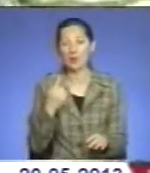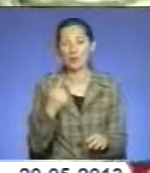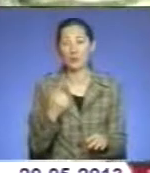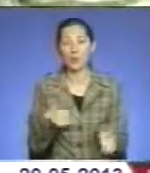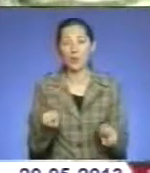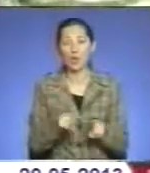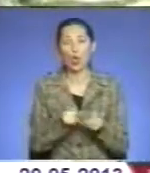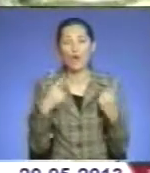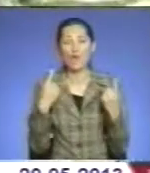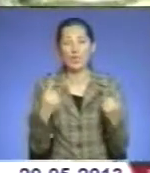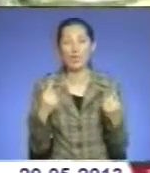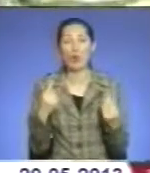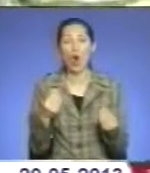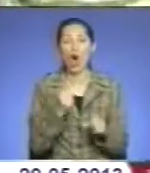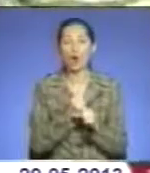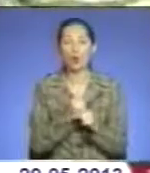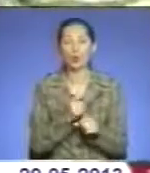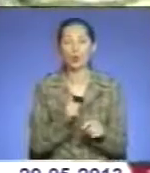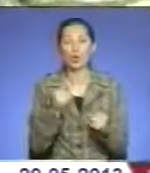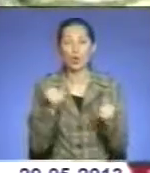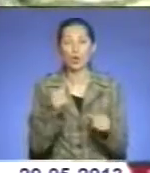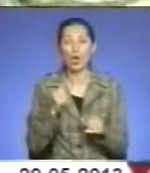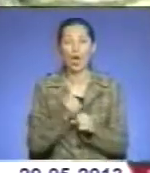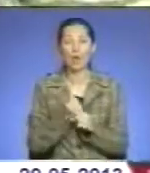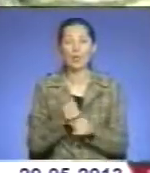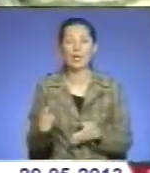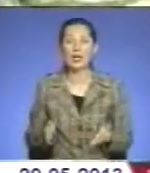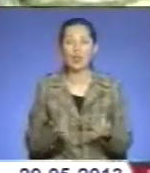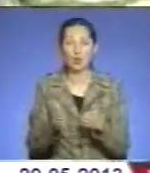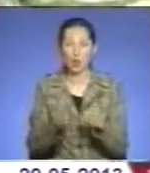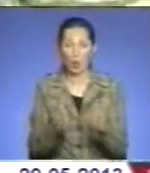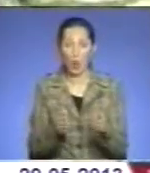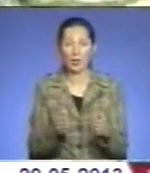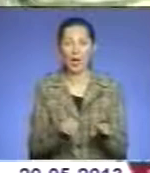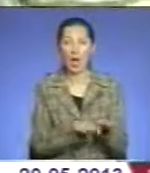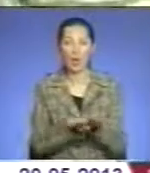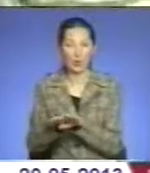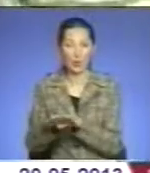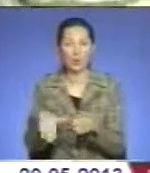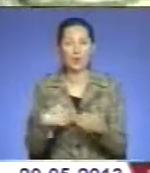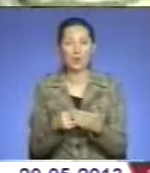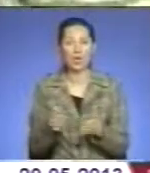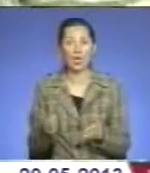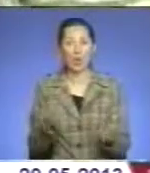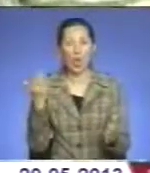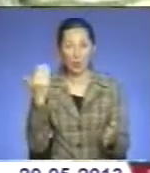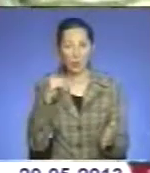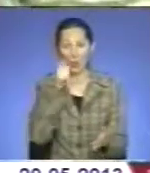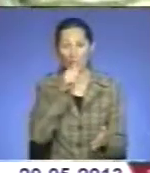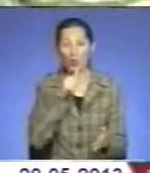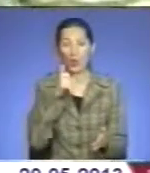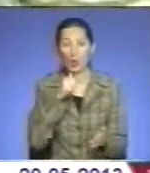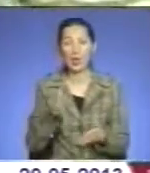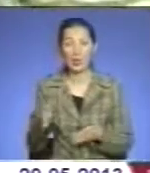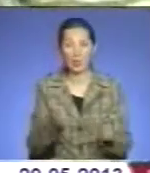ту велику грандіозну роботу, яка сьогодні робиться і на дорогах. І я кажу, я порівнюю свої дороги після минулого року із дорогами